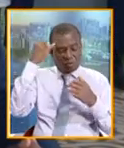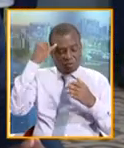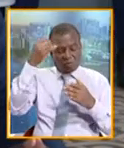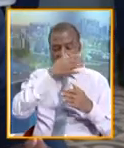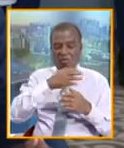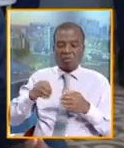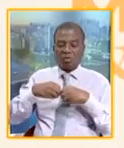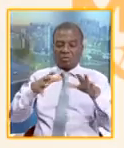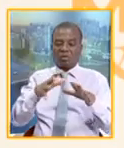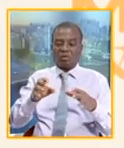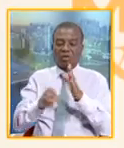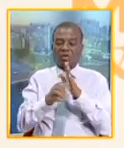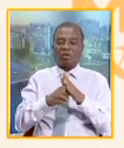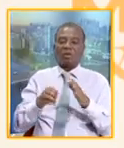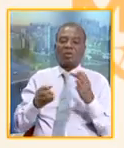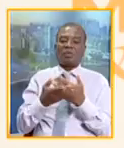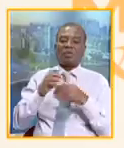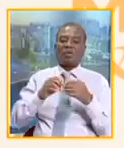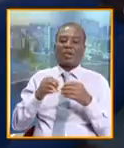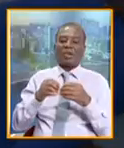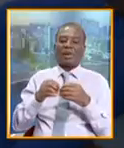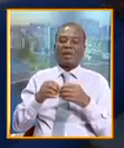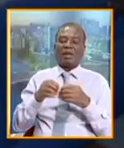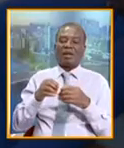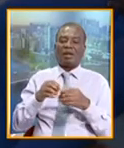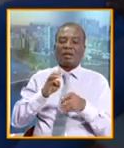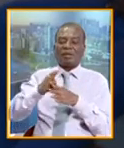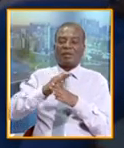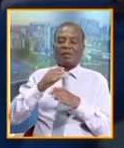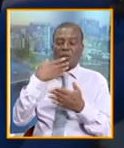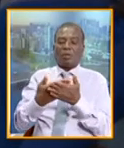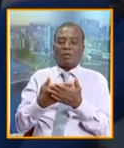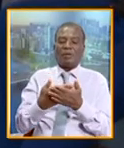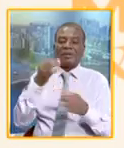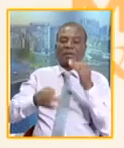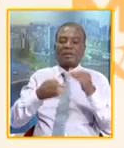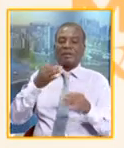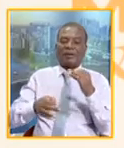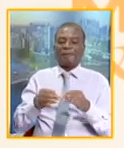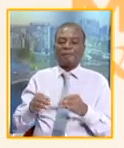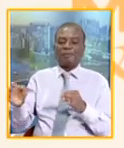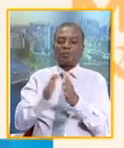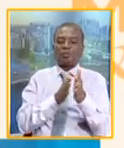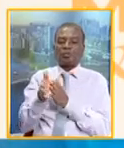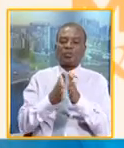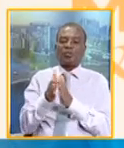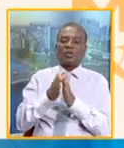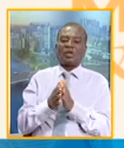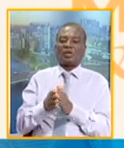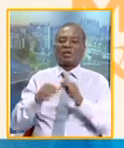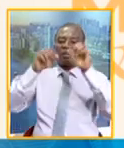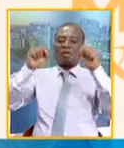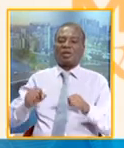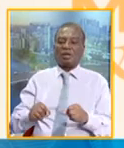pour booster l'économie. Par essence, un business, il est bon s'il intéresse un secteur qui est